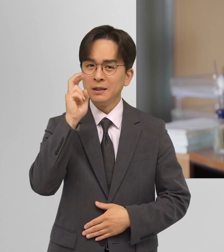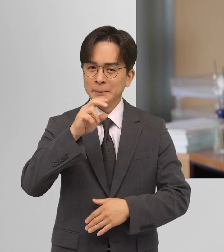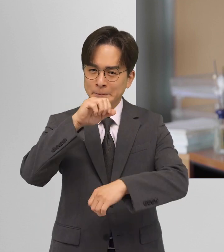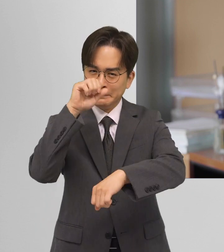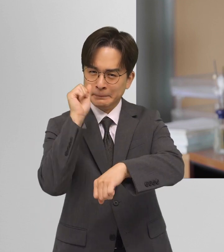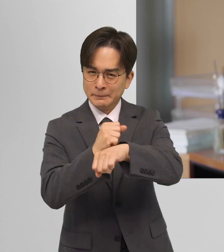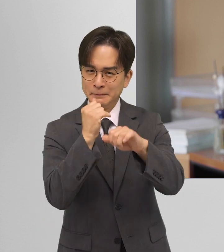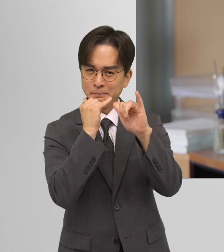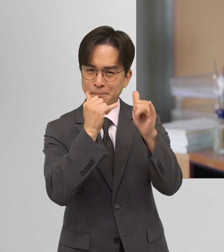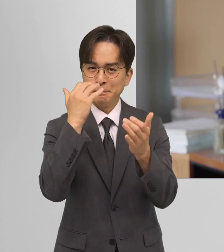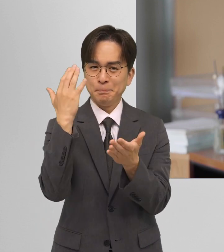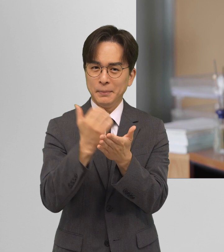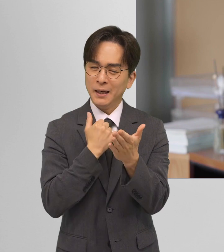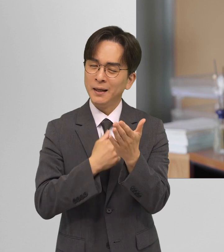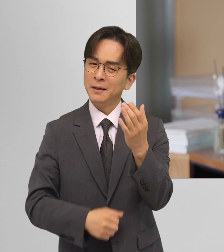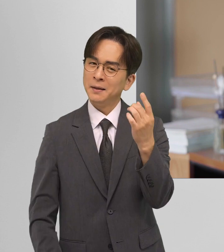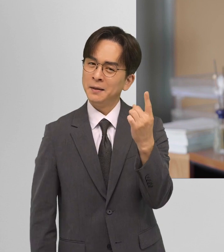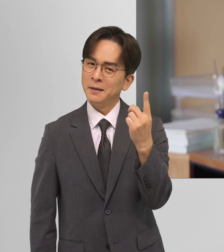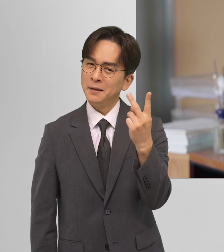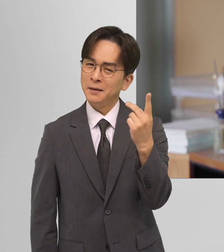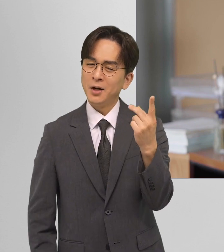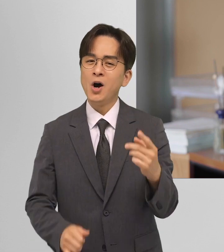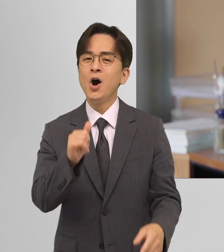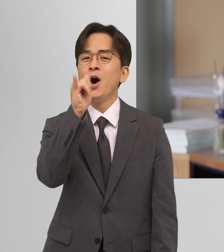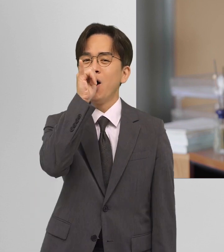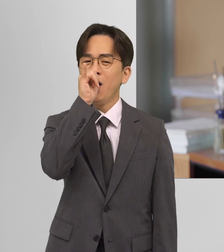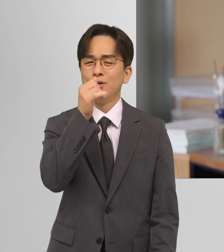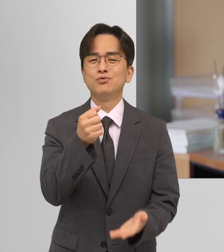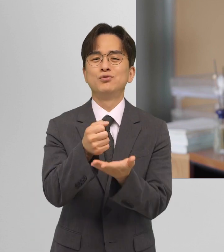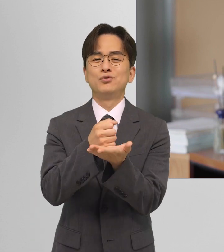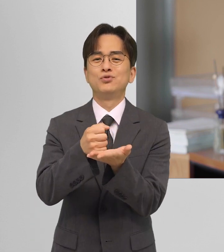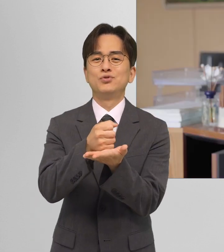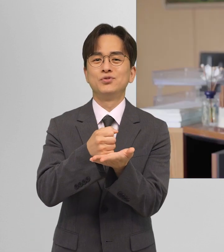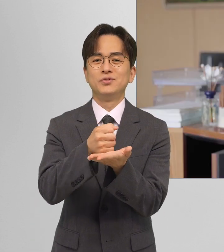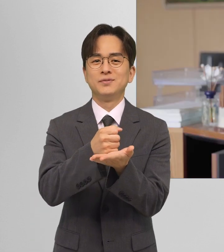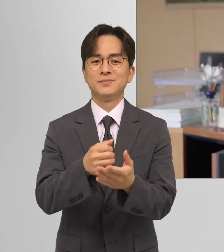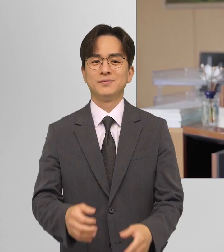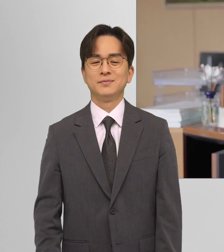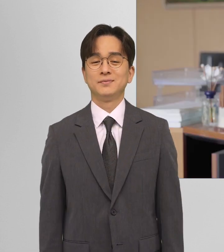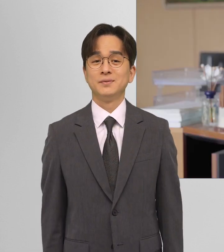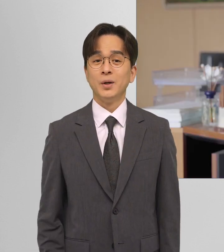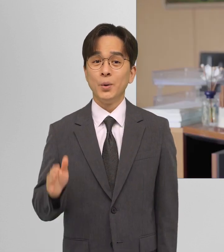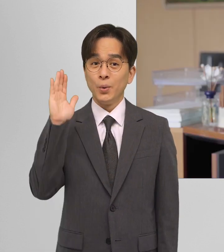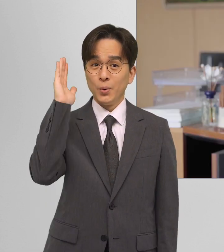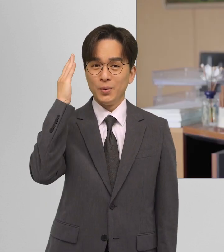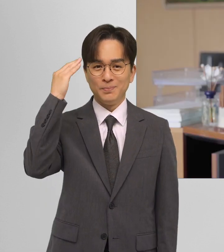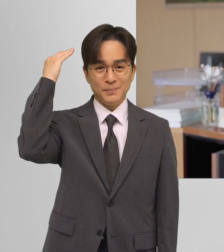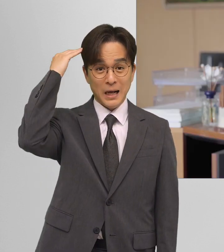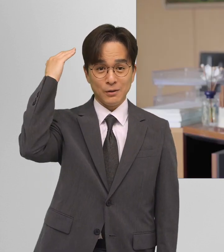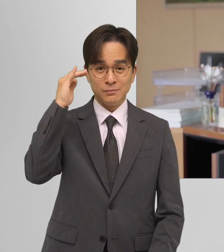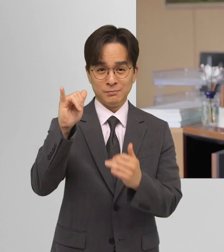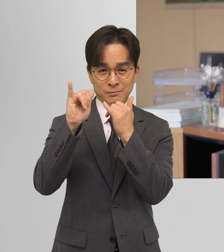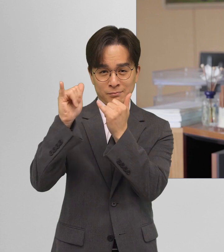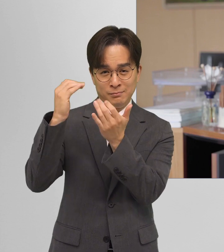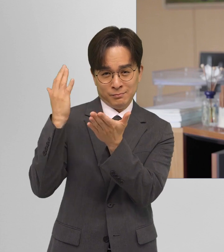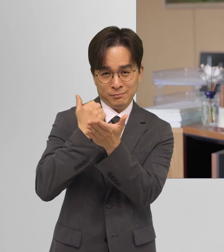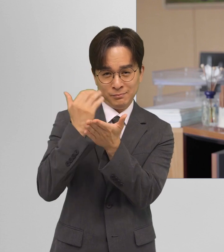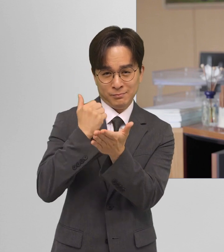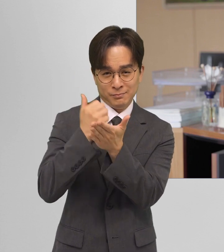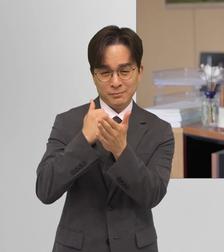기량이 출중한 분들이 입상을 한 적은 있지만, 요즘같이 이렇게